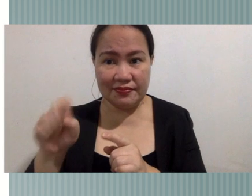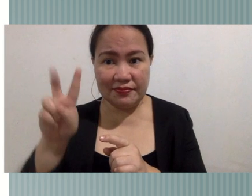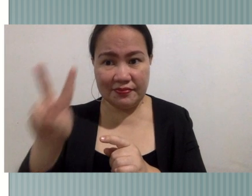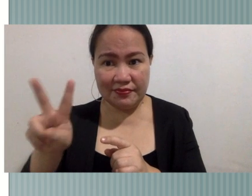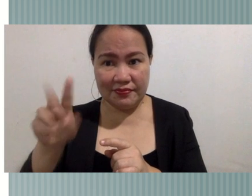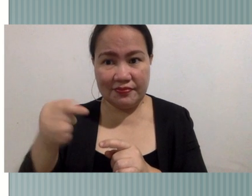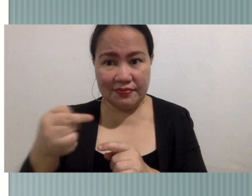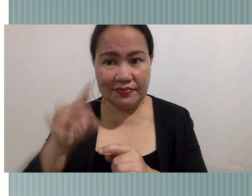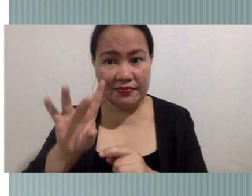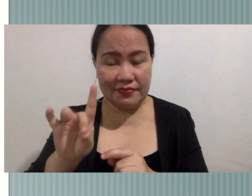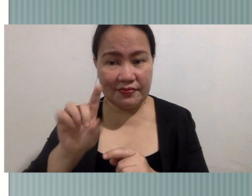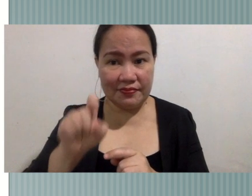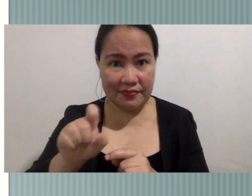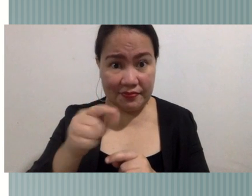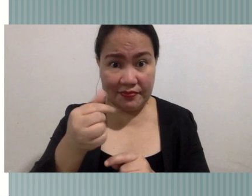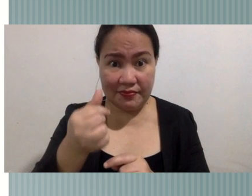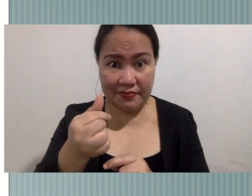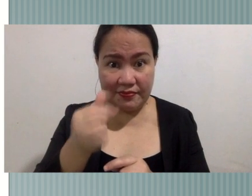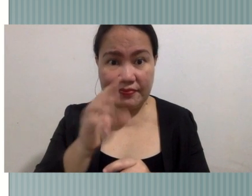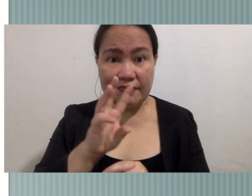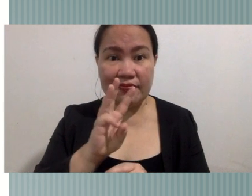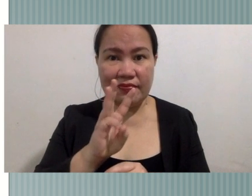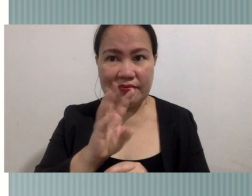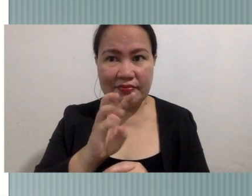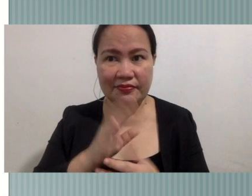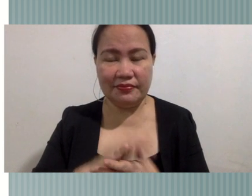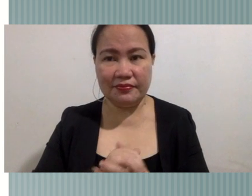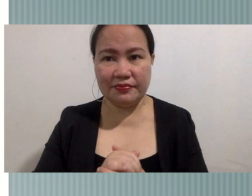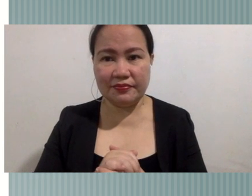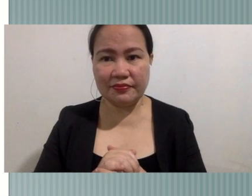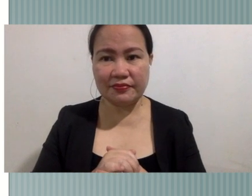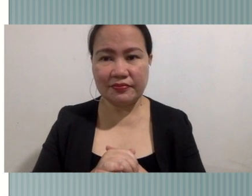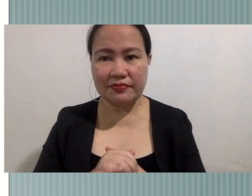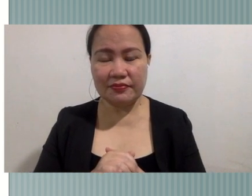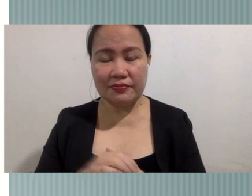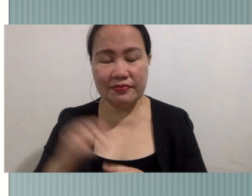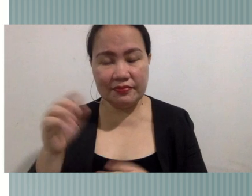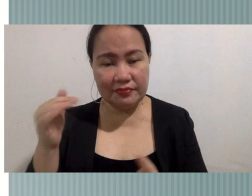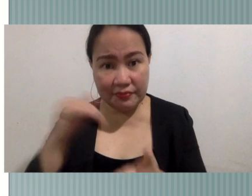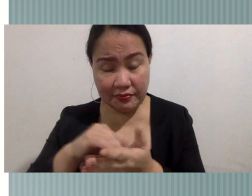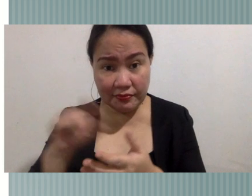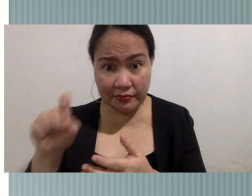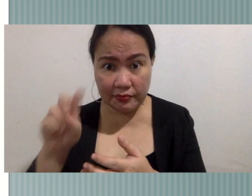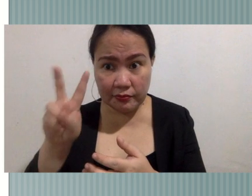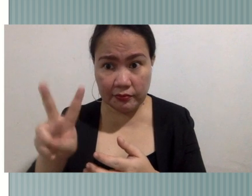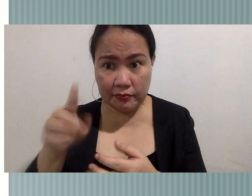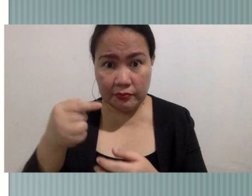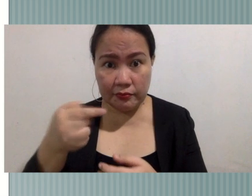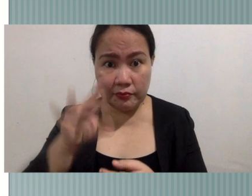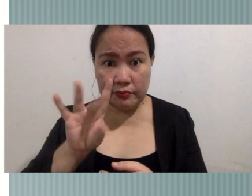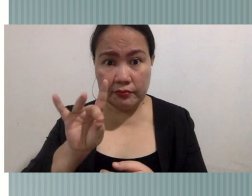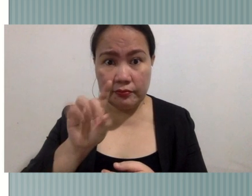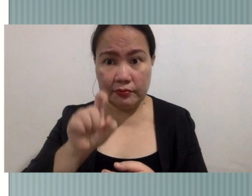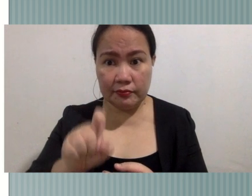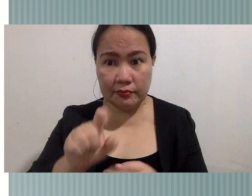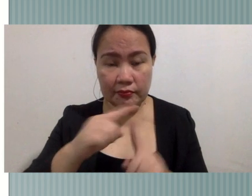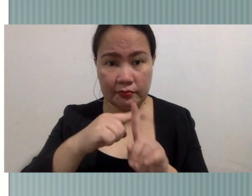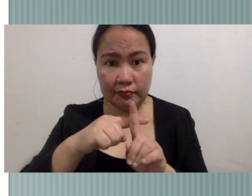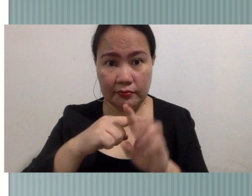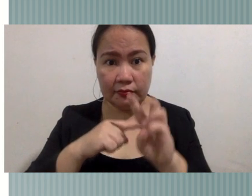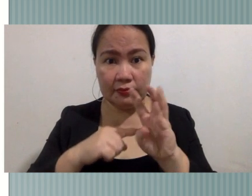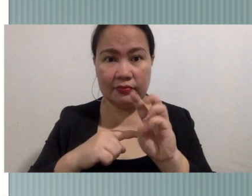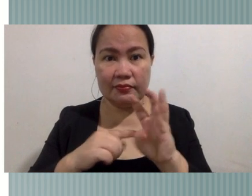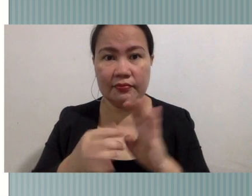X squared minus 8x, again, x squared minus 8x plus